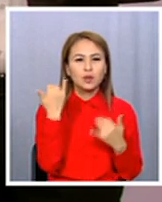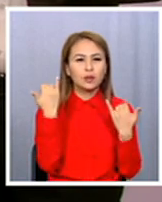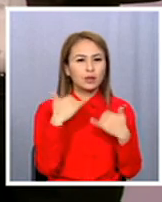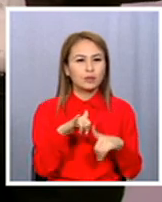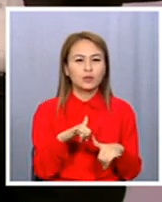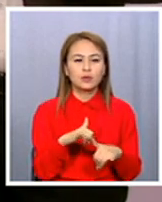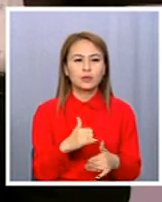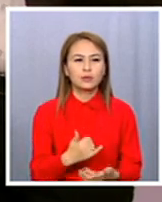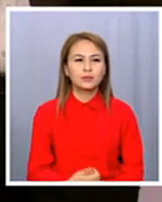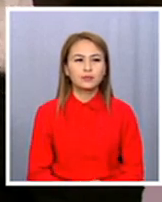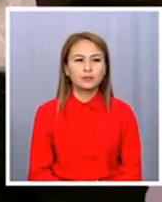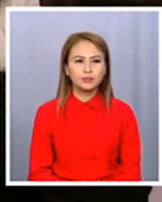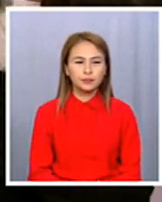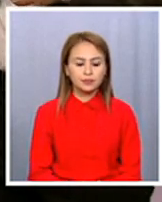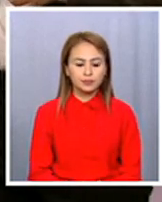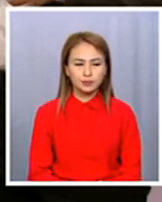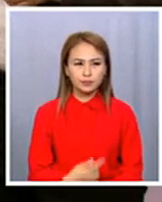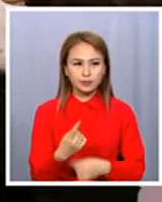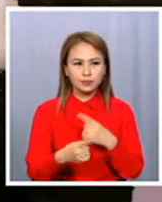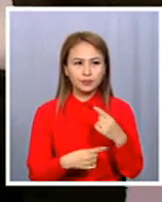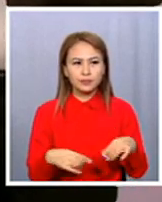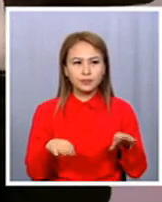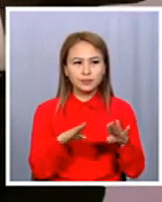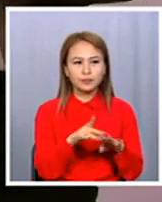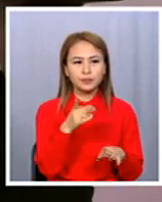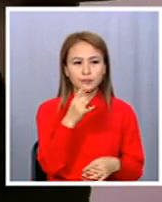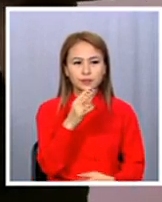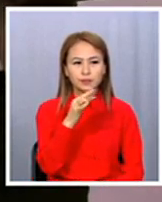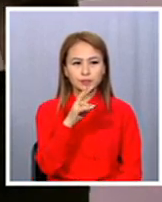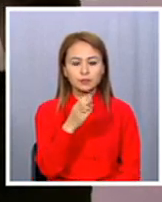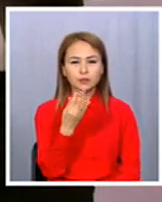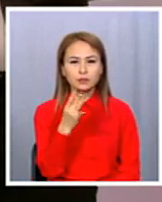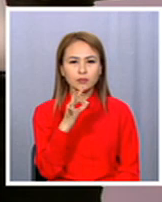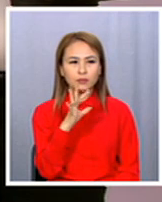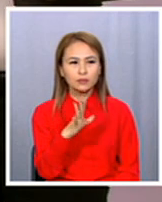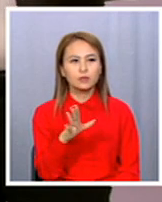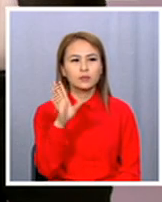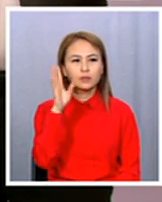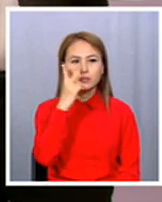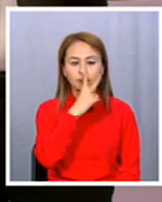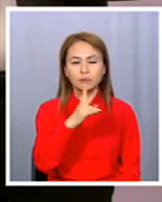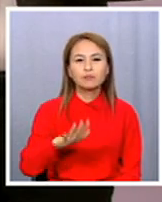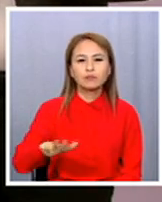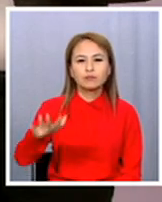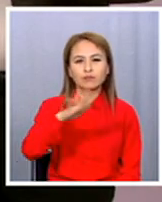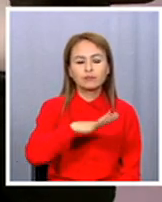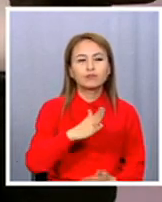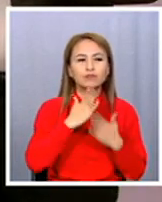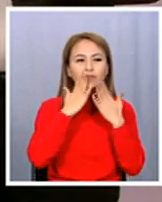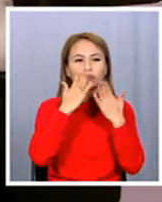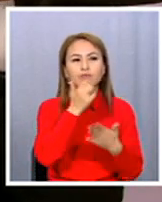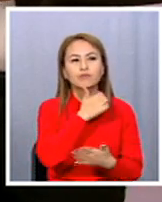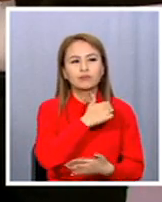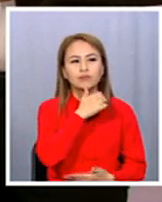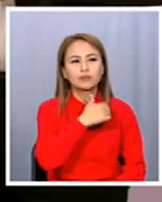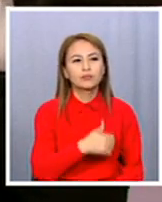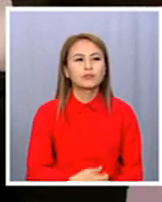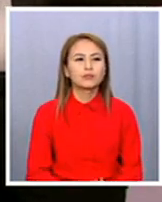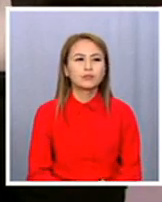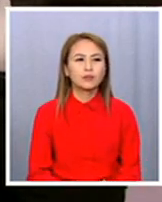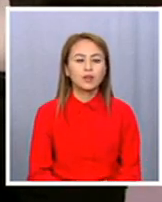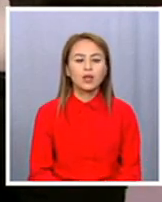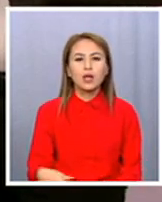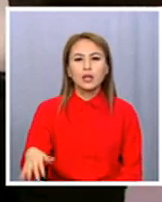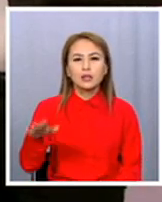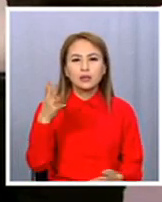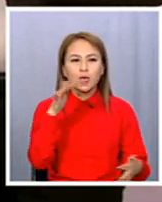емес. Енді кезекте Зейнолла Шүкіровтің көл жағасында өлеңін мәнерлеп оқиық. Тау